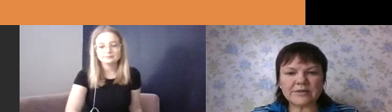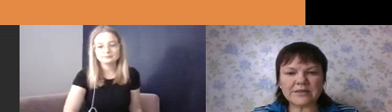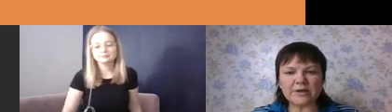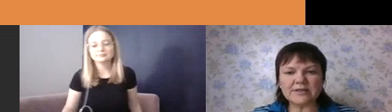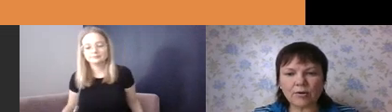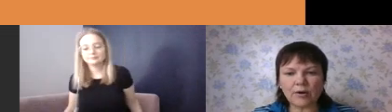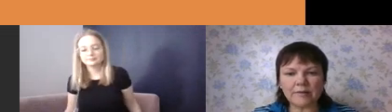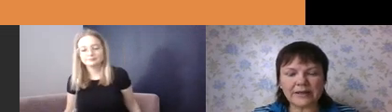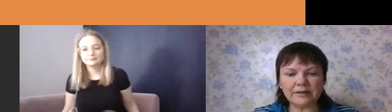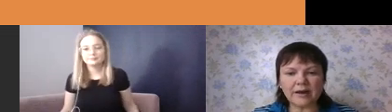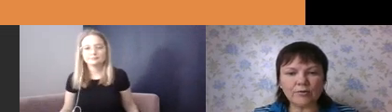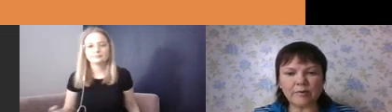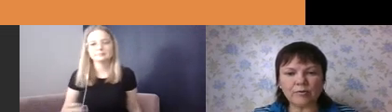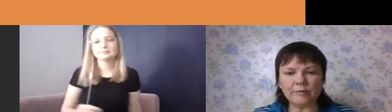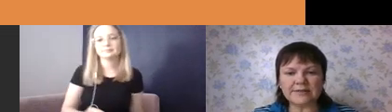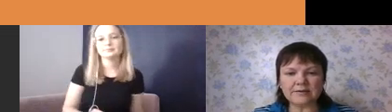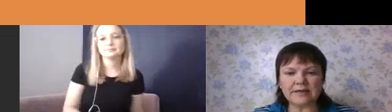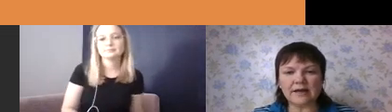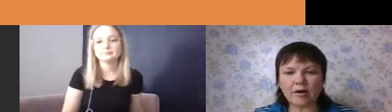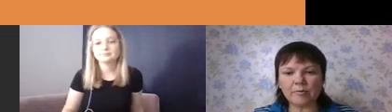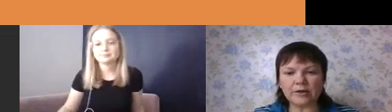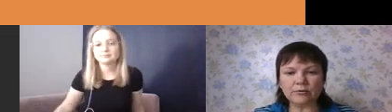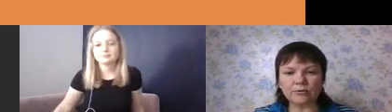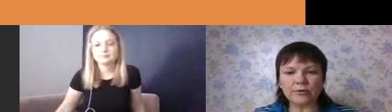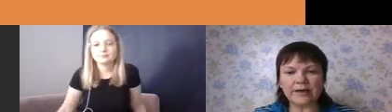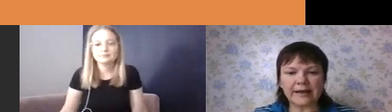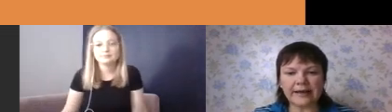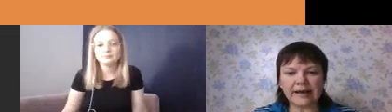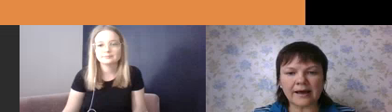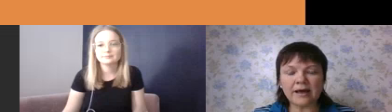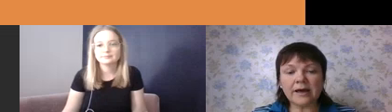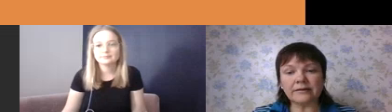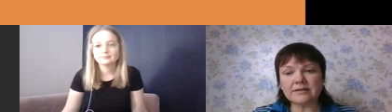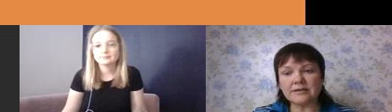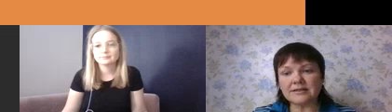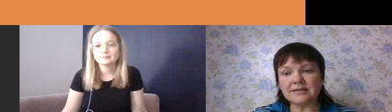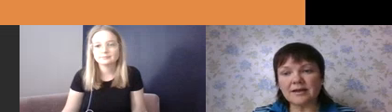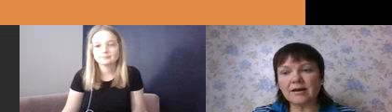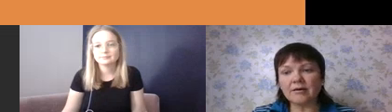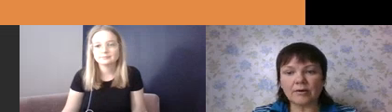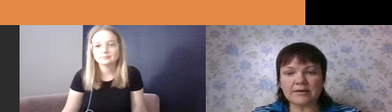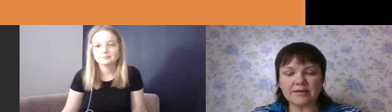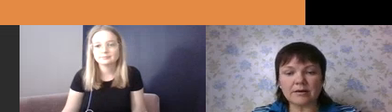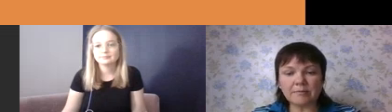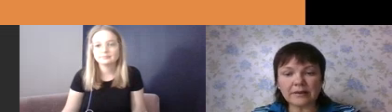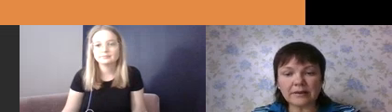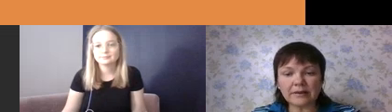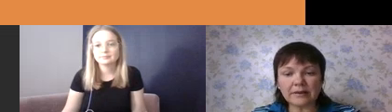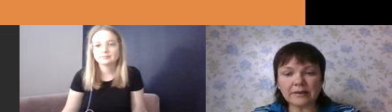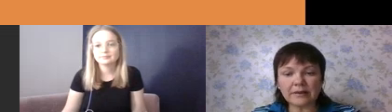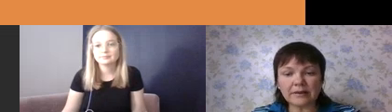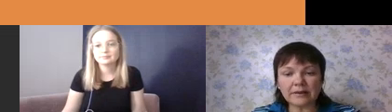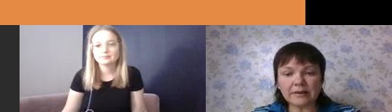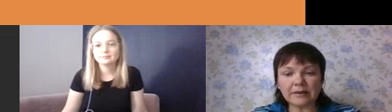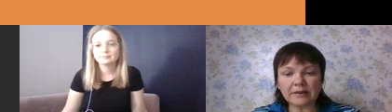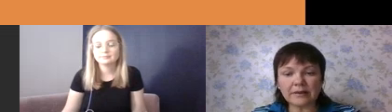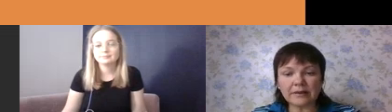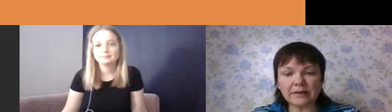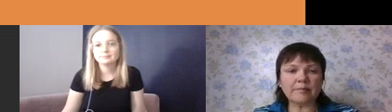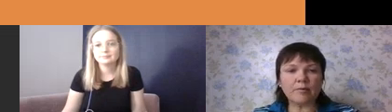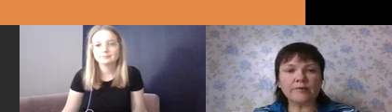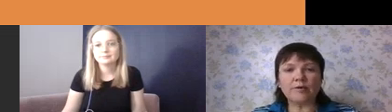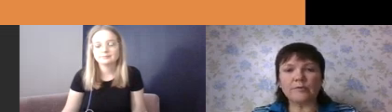koht, et mis mulle siis rohkem endale huvi pakub lisaks sellele jaapani kultuurile ja keelele, et kas tõesti oleks see õpetaja pool